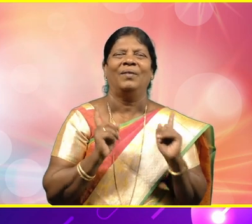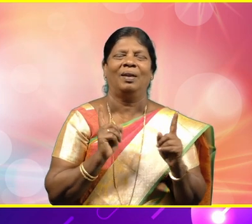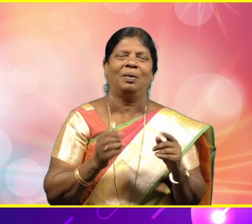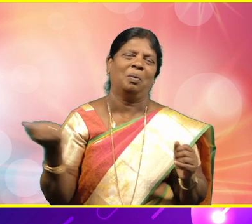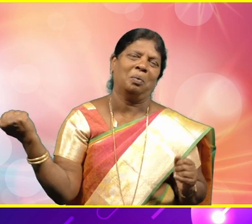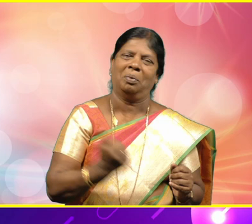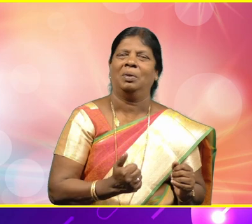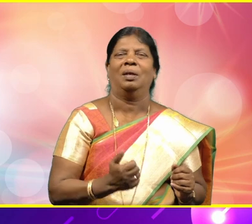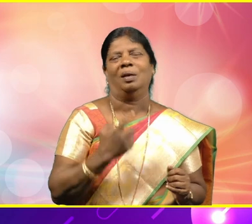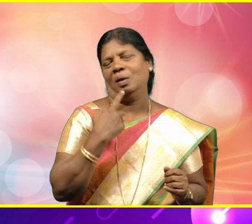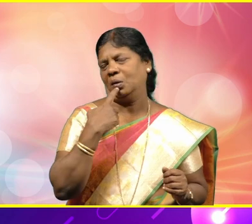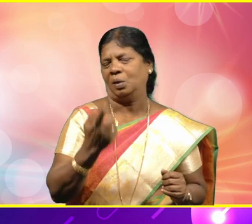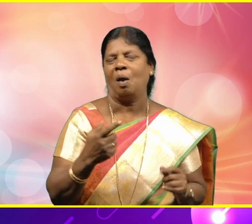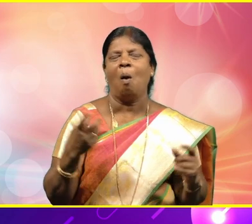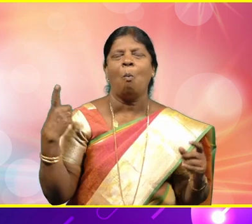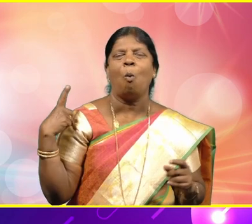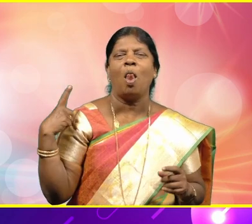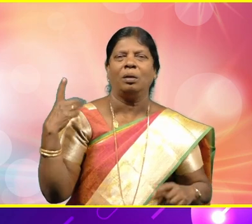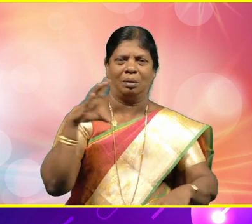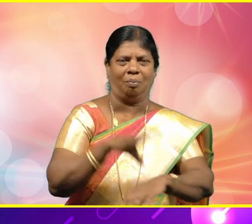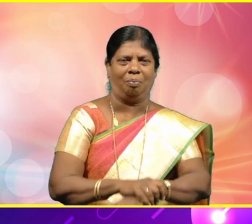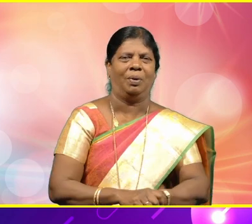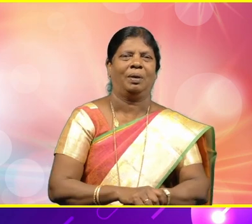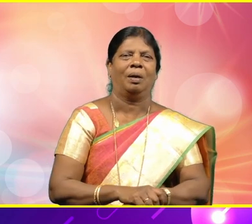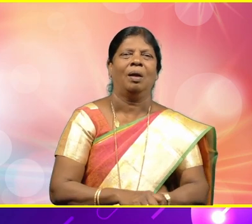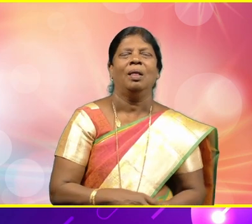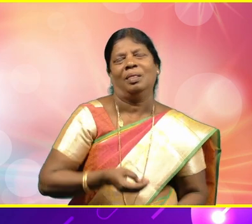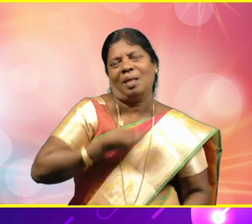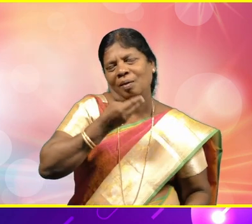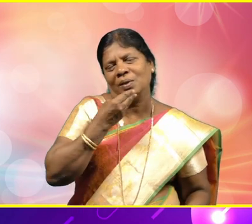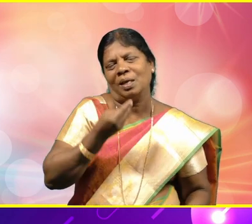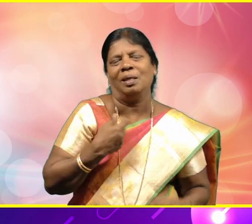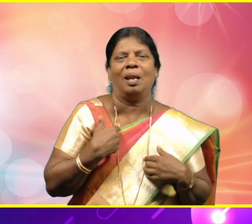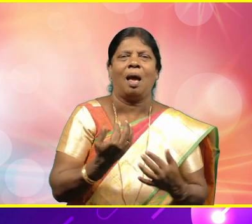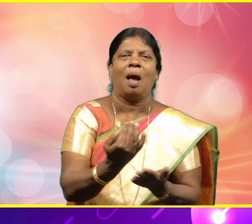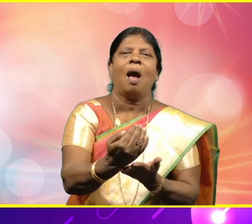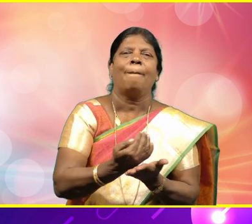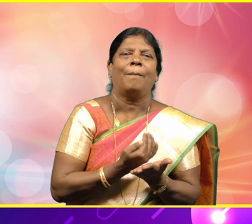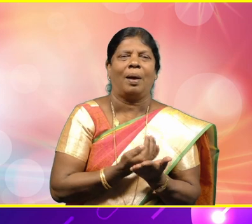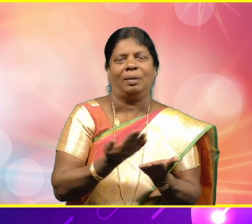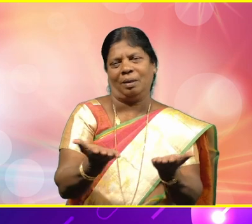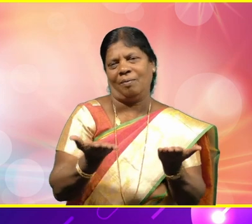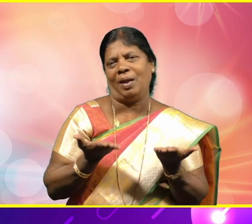பிடிக்க வருகிறார்கள், என்னை காப்பாற்றுங்கள் என்று அவனிடத்திலே